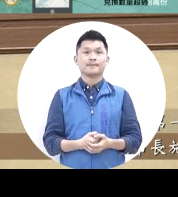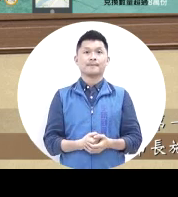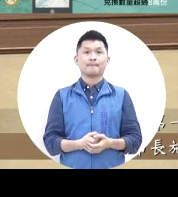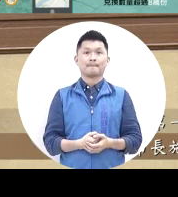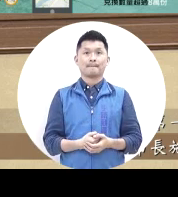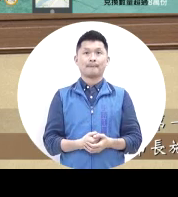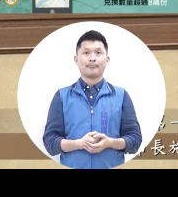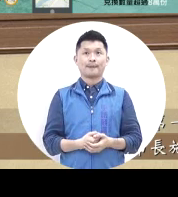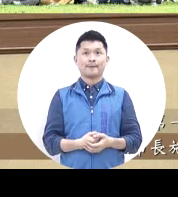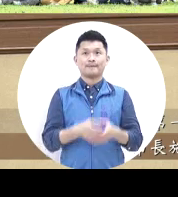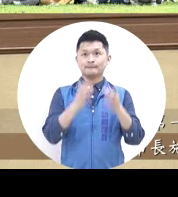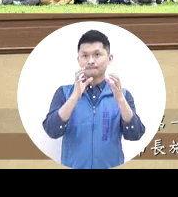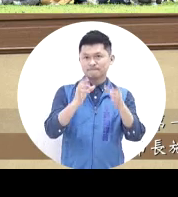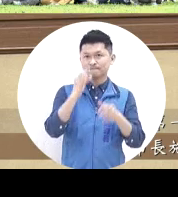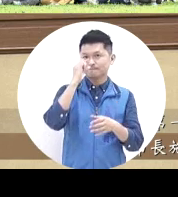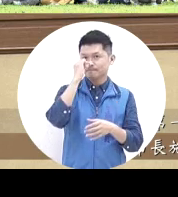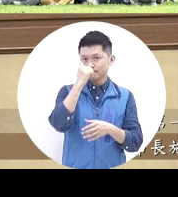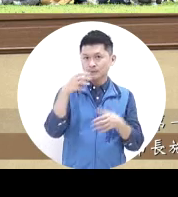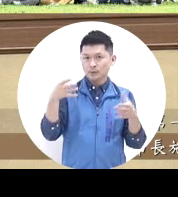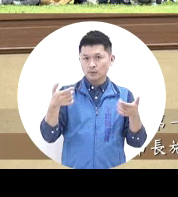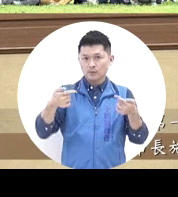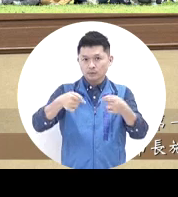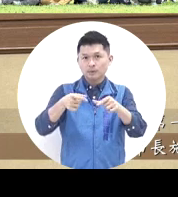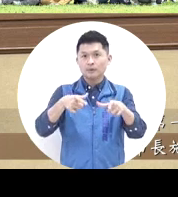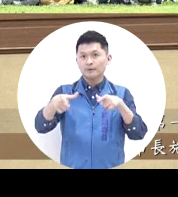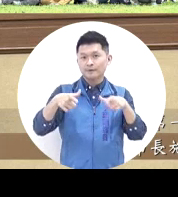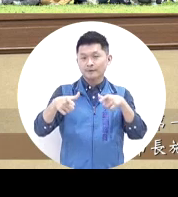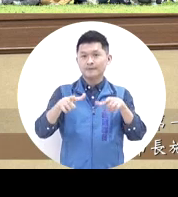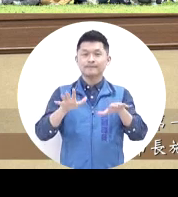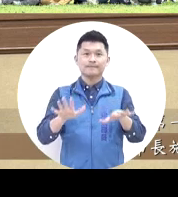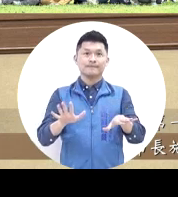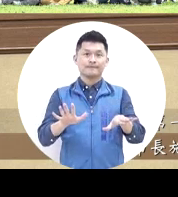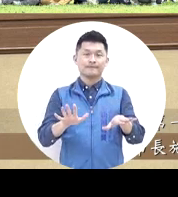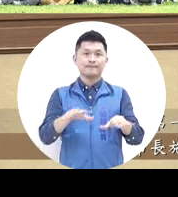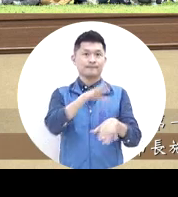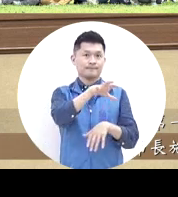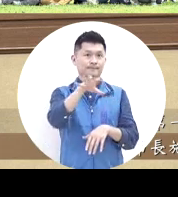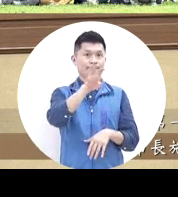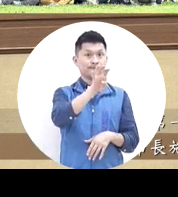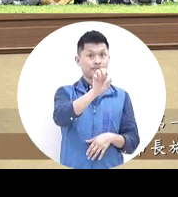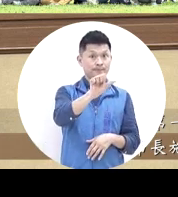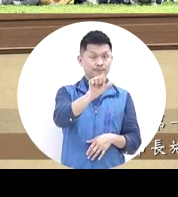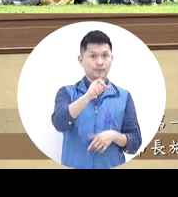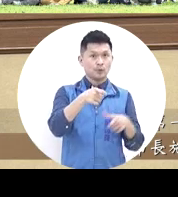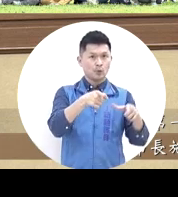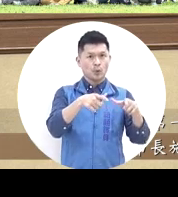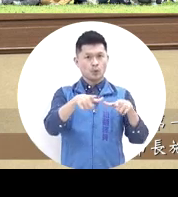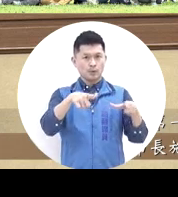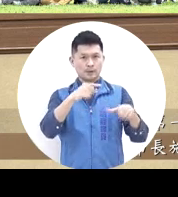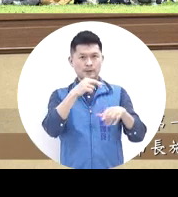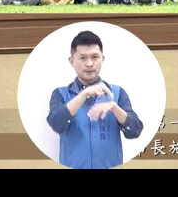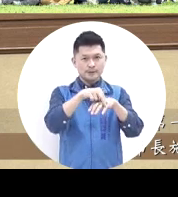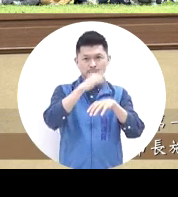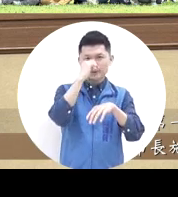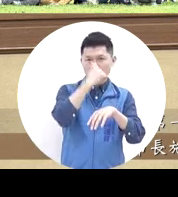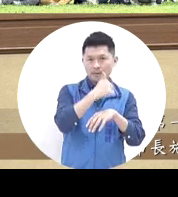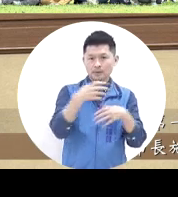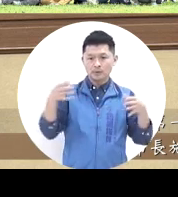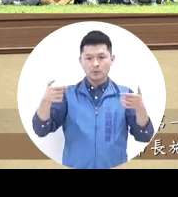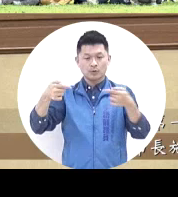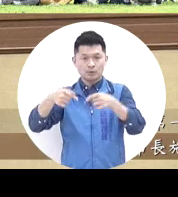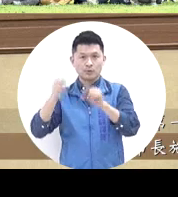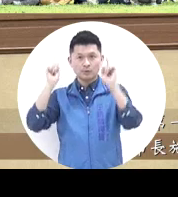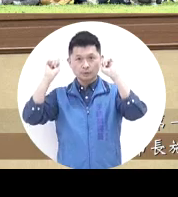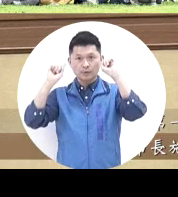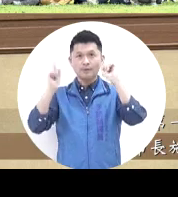化特色共融公园，目前已经完成45处公园特色或共融游戏场，4处